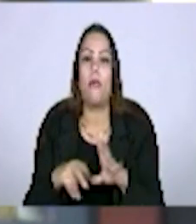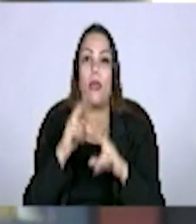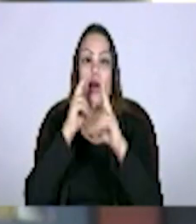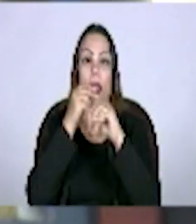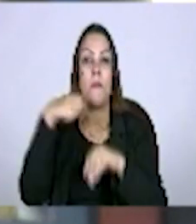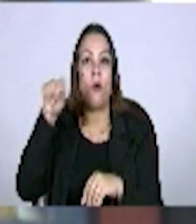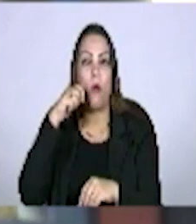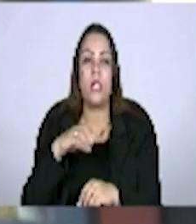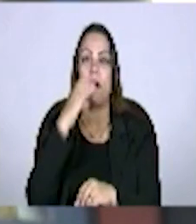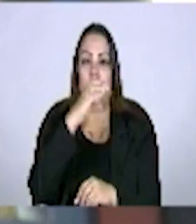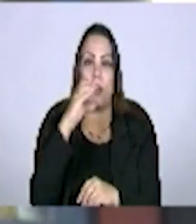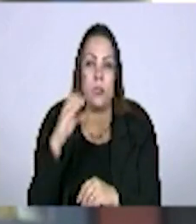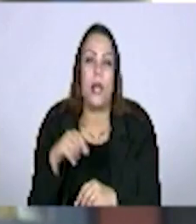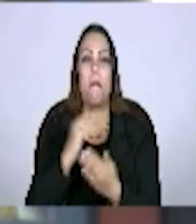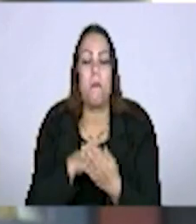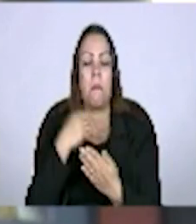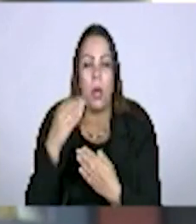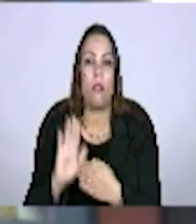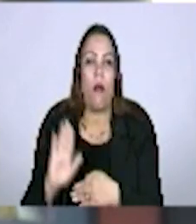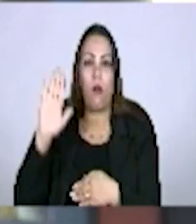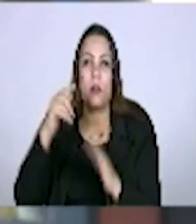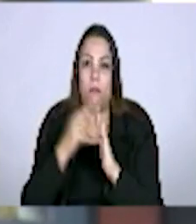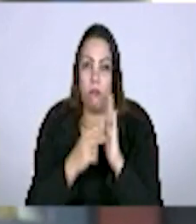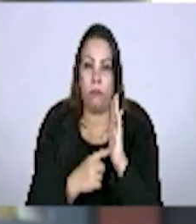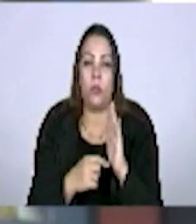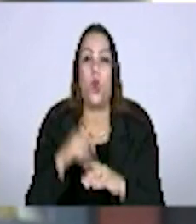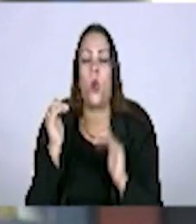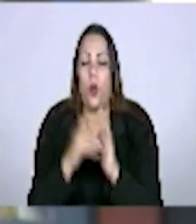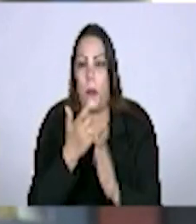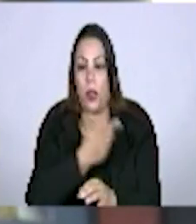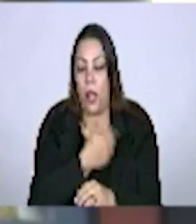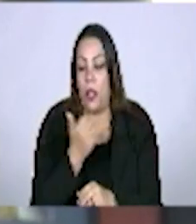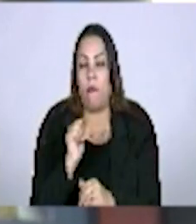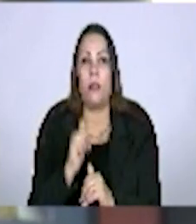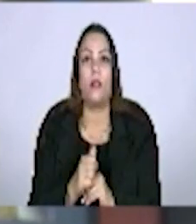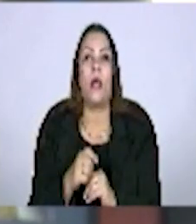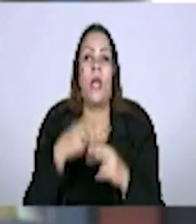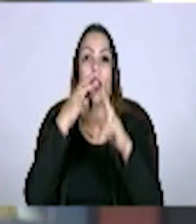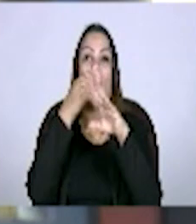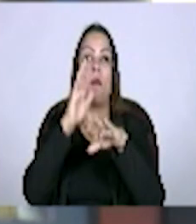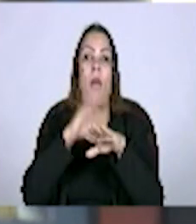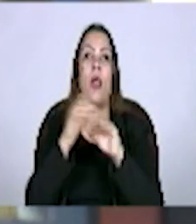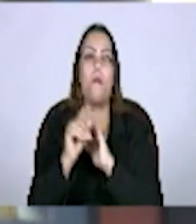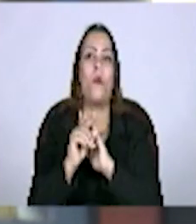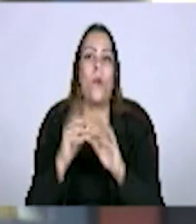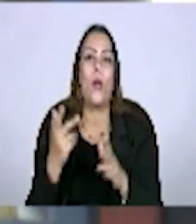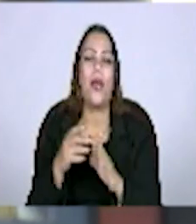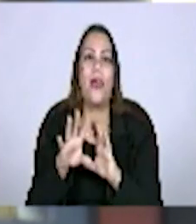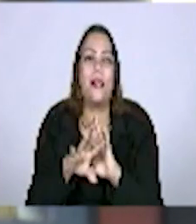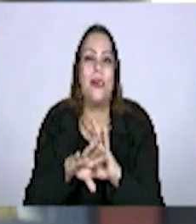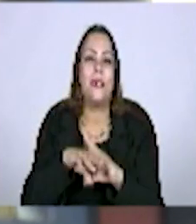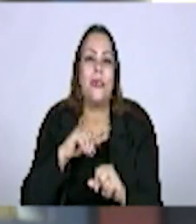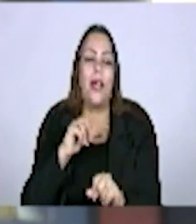الرئيس عبد الفتاح السيسي بعد اداء القسم يوم الثلاثاء الماضي تحدث عن مساله الانتاج والاهتمام